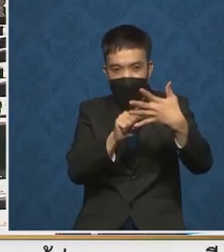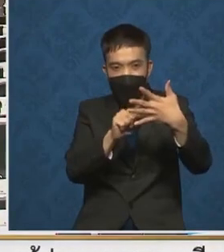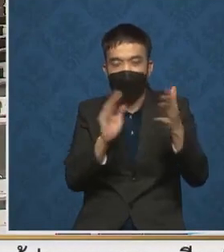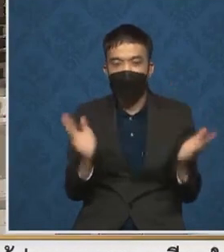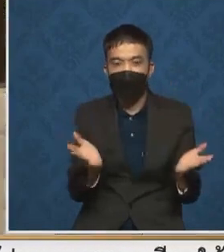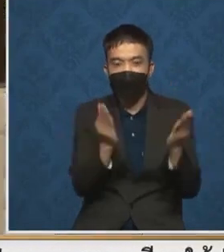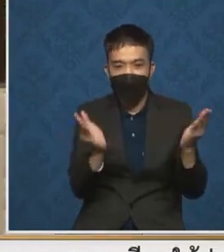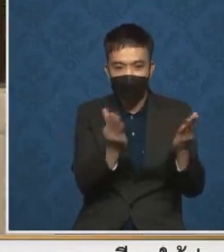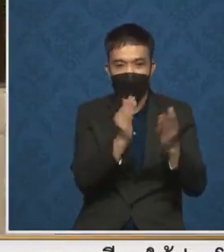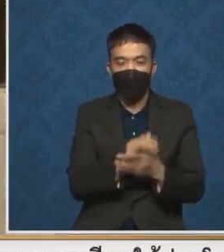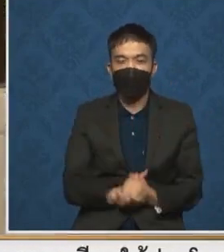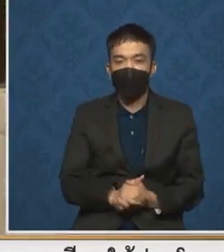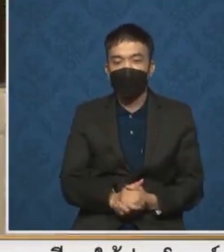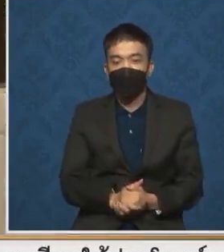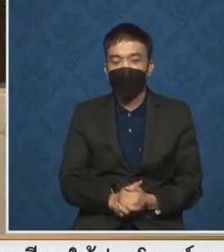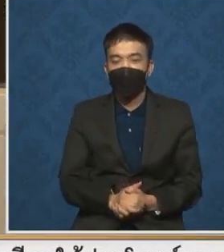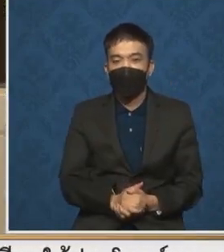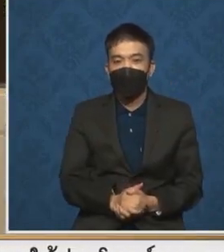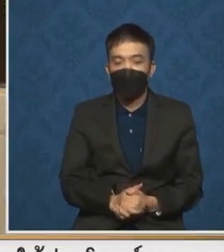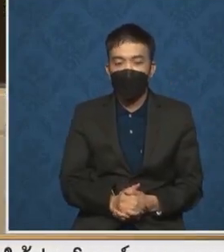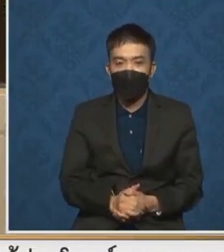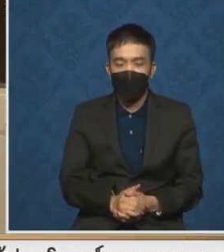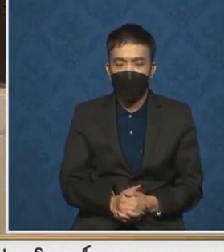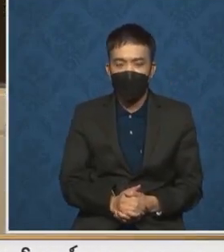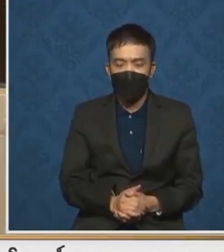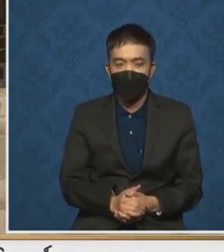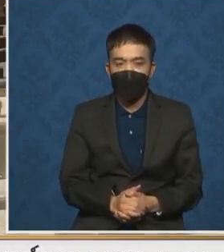ต่ไป พันธริธวีสอสสองครับ